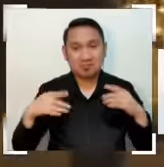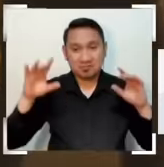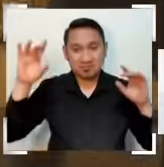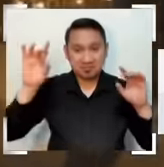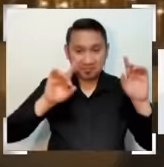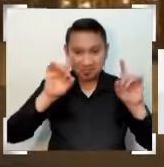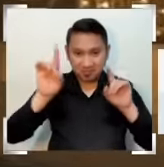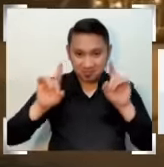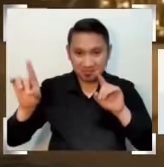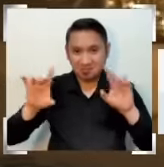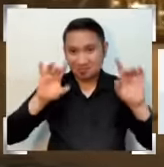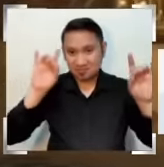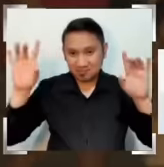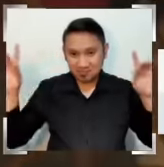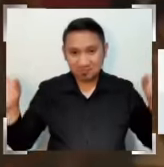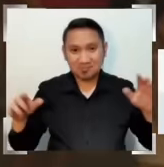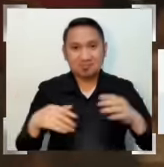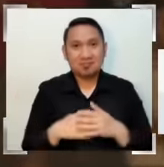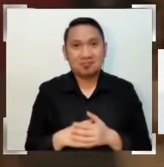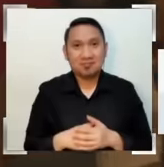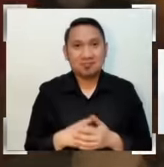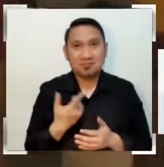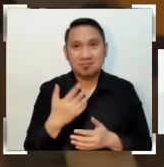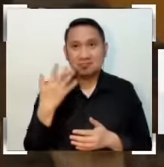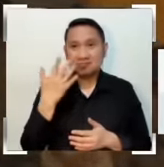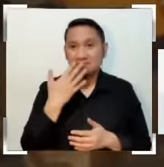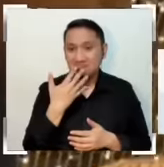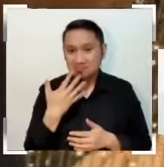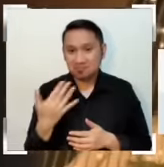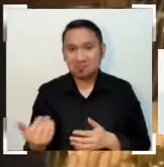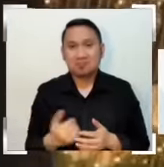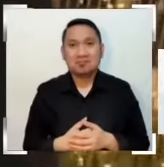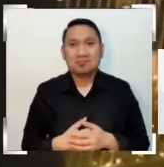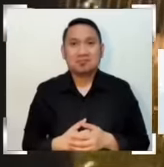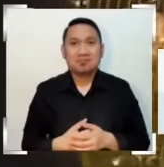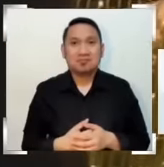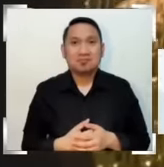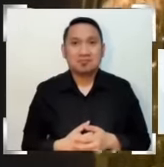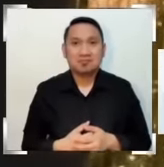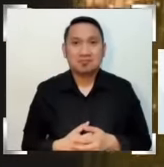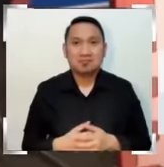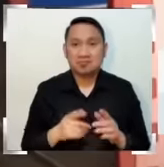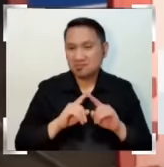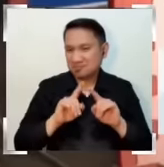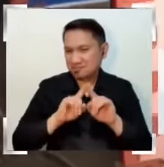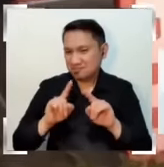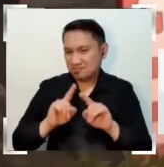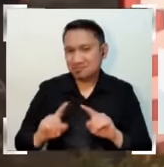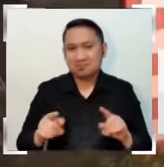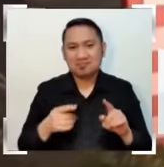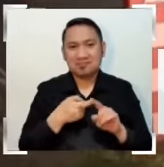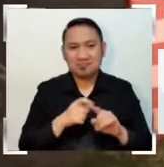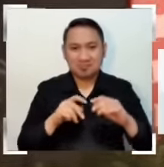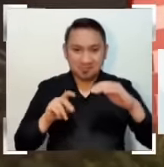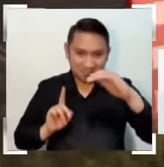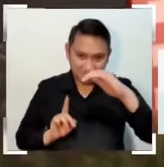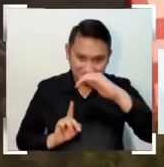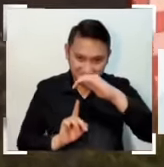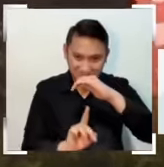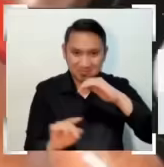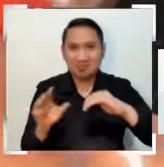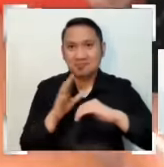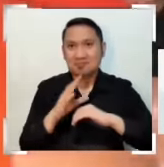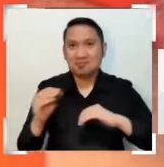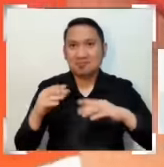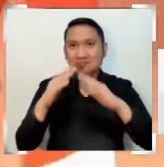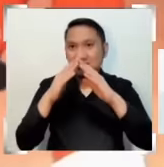Town Plaza roon sa makukulay na Christmas display. Mula sa Christmas tunnel hanggang sa Christmas-inspired mini